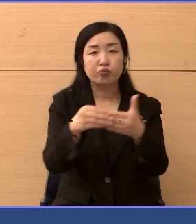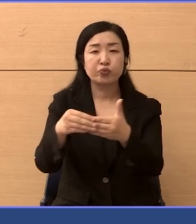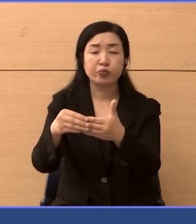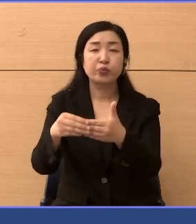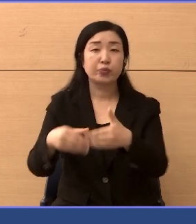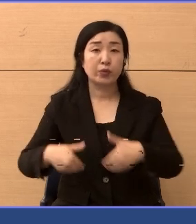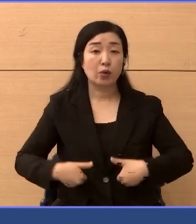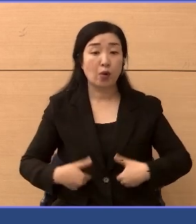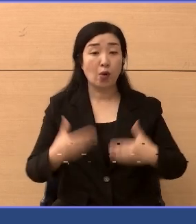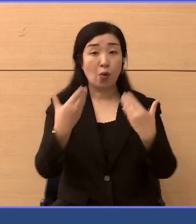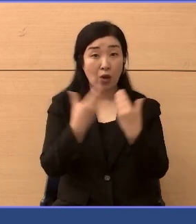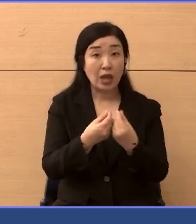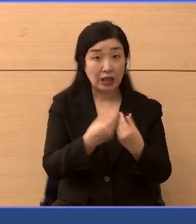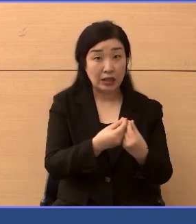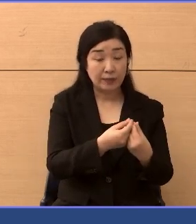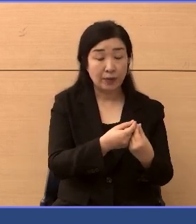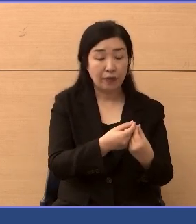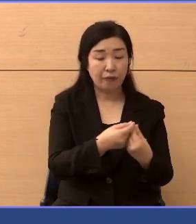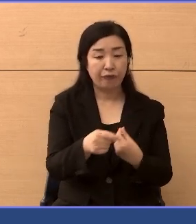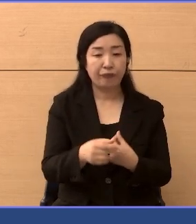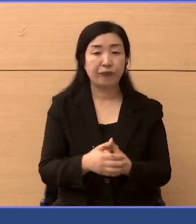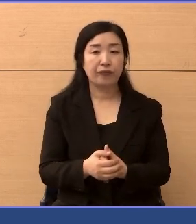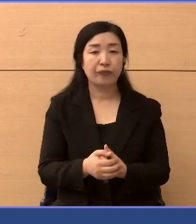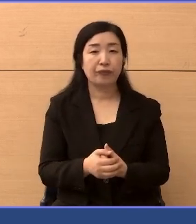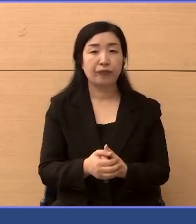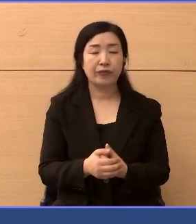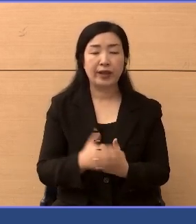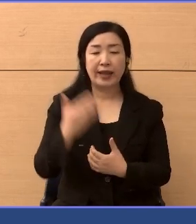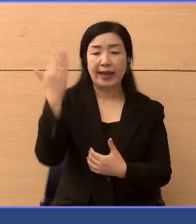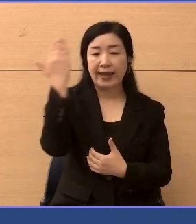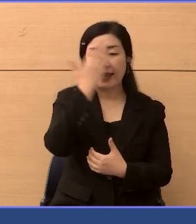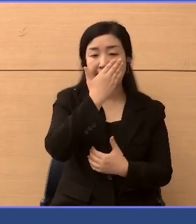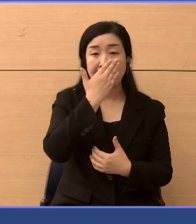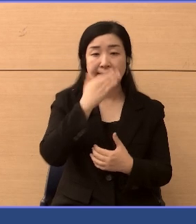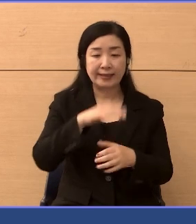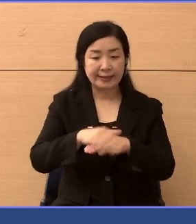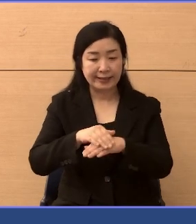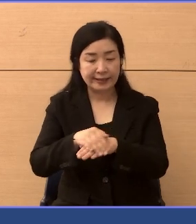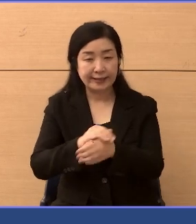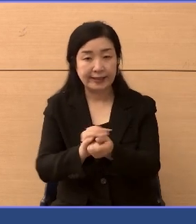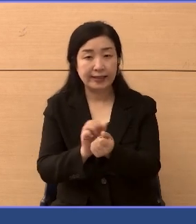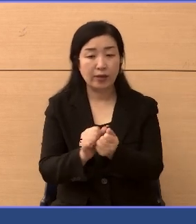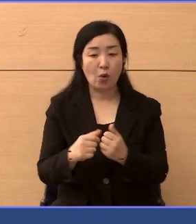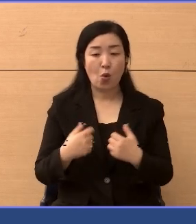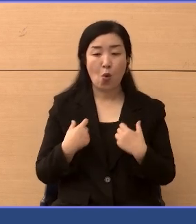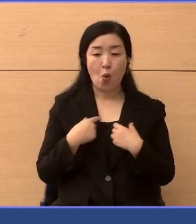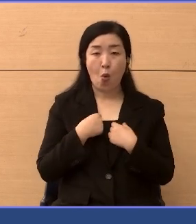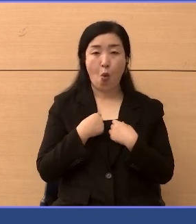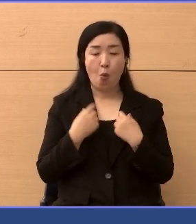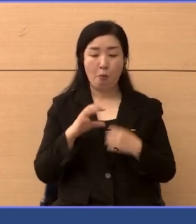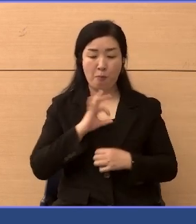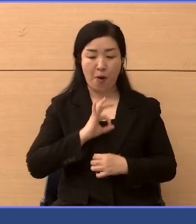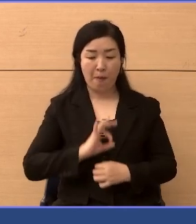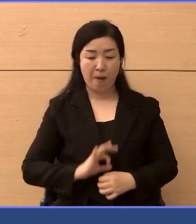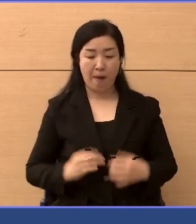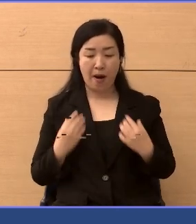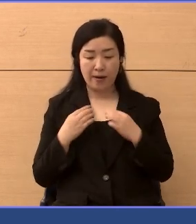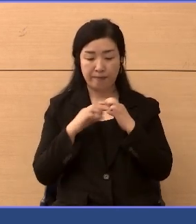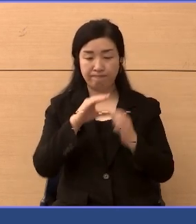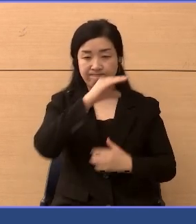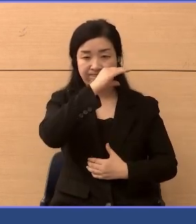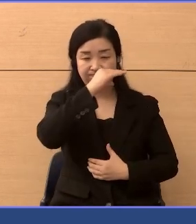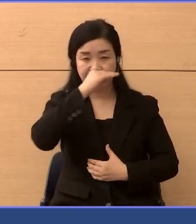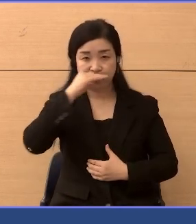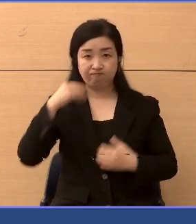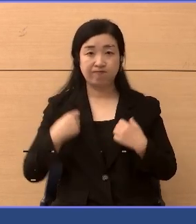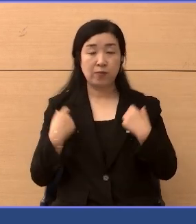있습니다. 예를 들어서 self-hygiene, being appropriately 위생을 dressed, 가르쳐주고 옷차림을 being 단정히 polite 갖추는 것이 to everybody, 중요하다. even if they